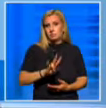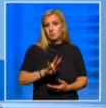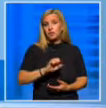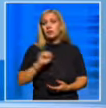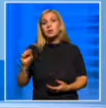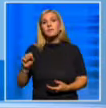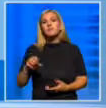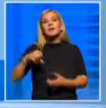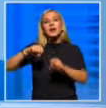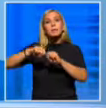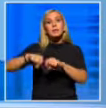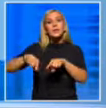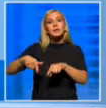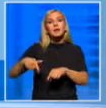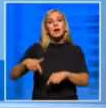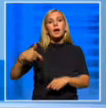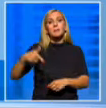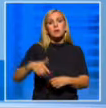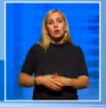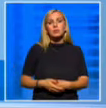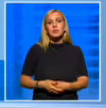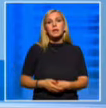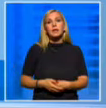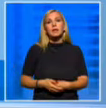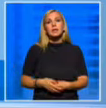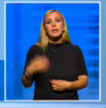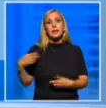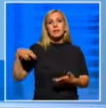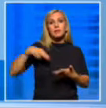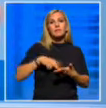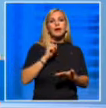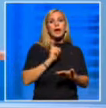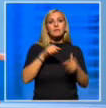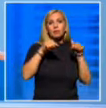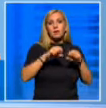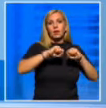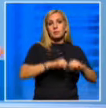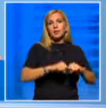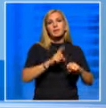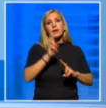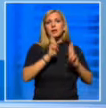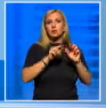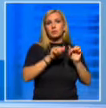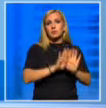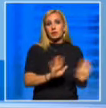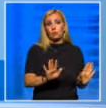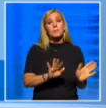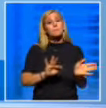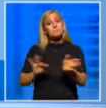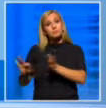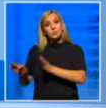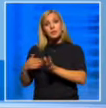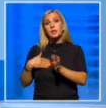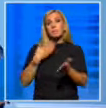Габровски се идва и се казва, ето това е кабинета, гласувайте за него. И двата пъти, в които ние предложихме